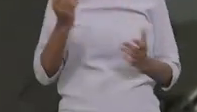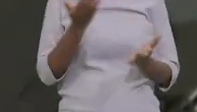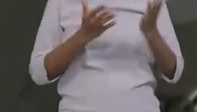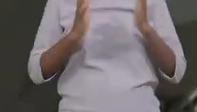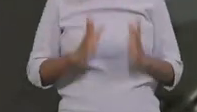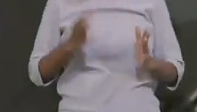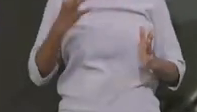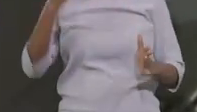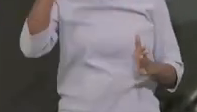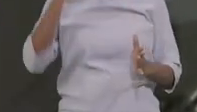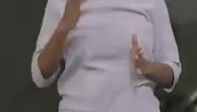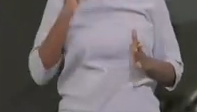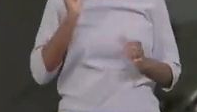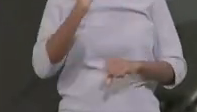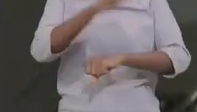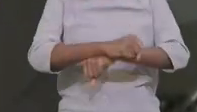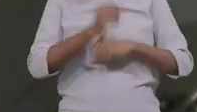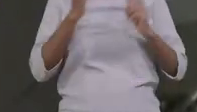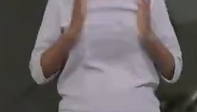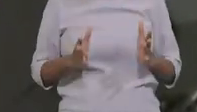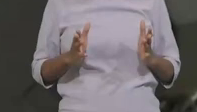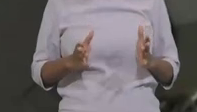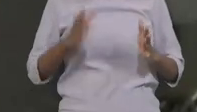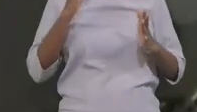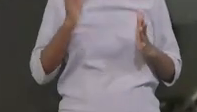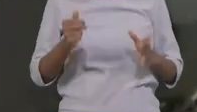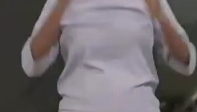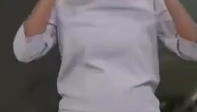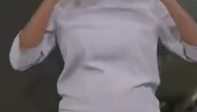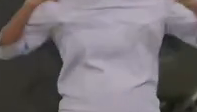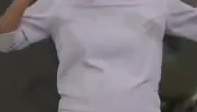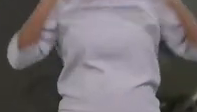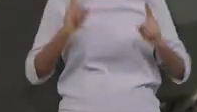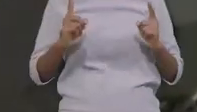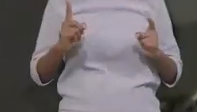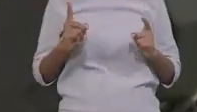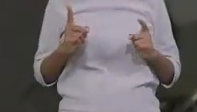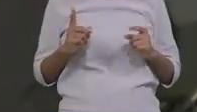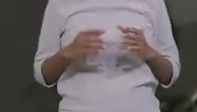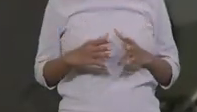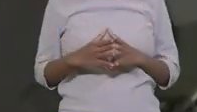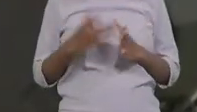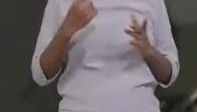serviteur de Dieu, un vainqueur, un homme prospère,